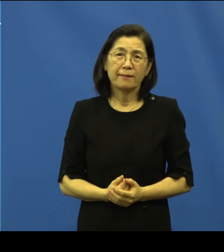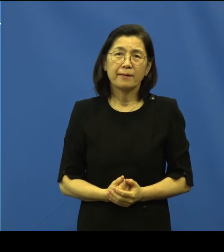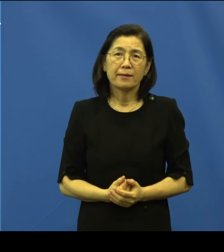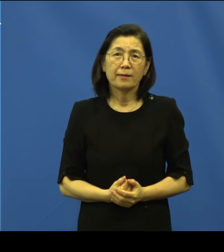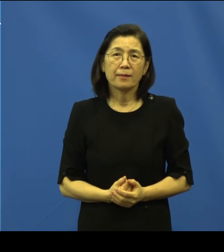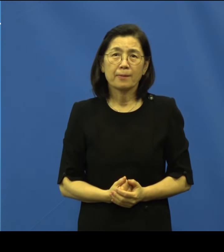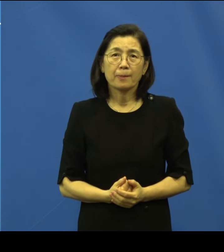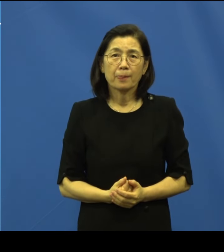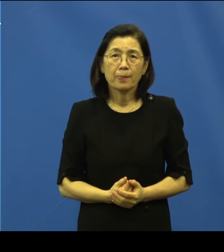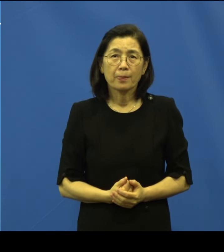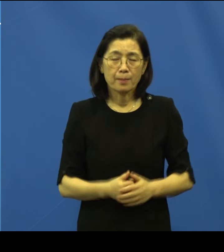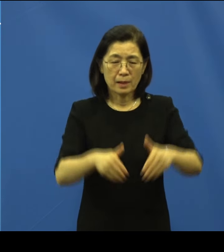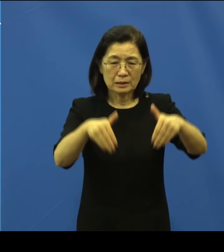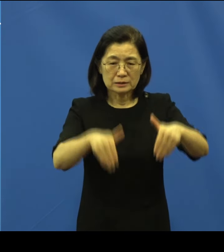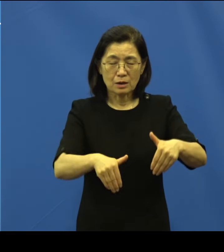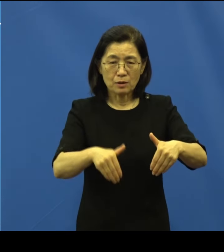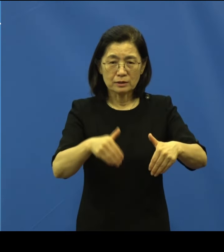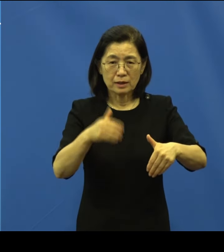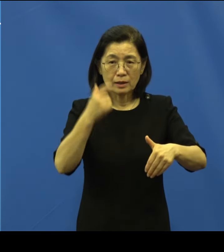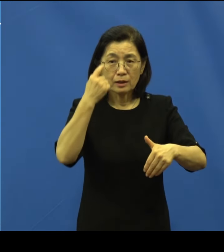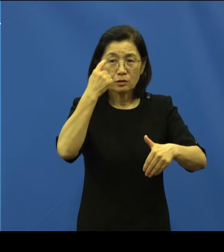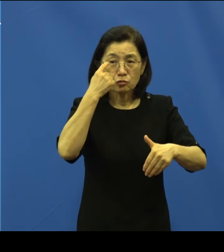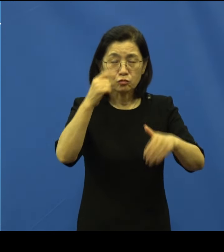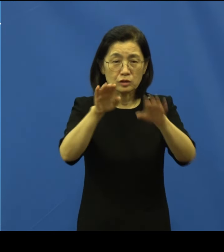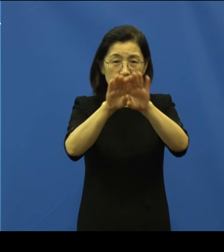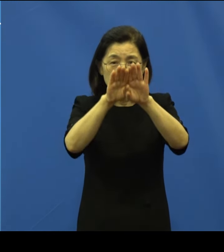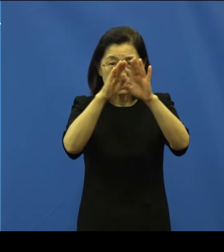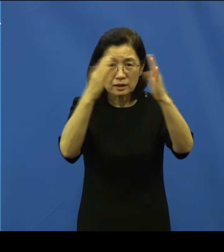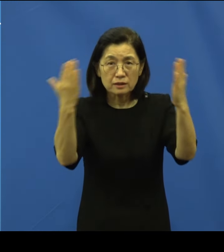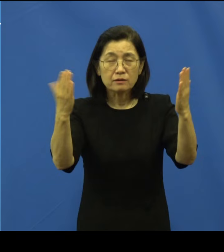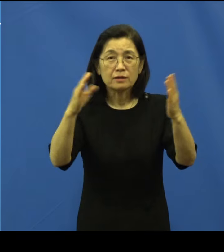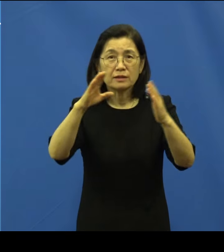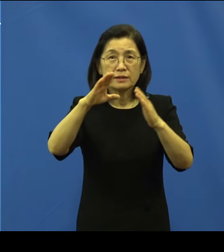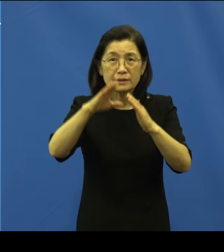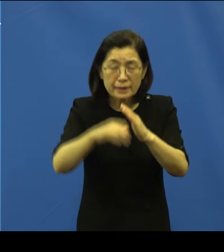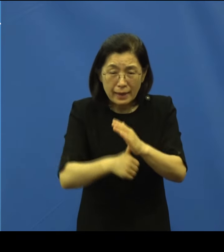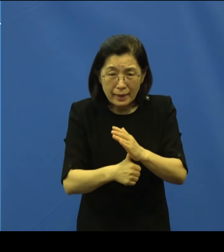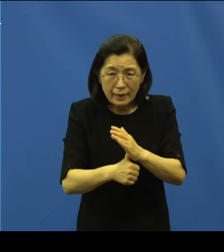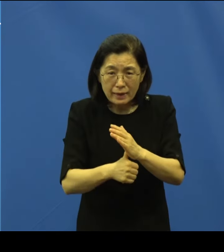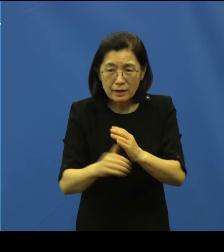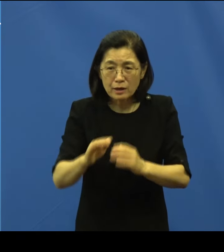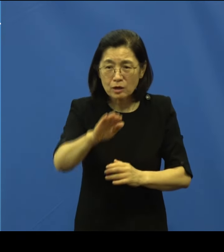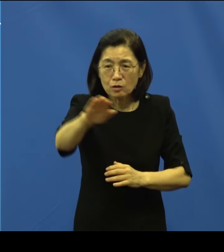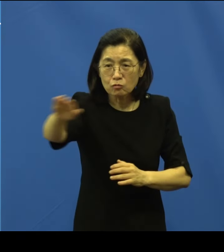그러니까 눈이 열리니까 엘리사가 한 말이 분명하죠. 우리와 함께한 자가 그들과 함께한 자들이 많다.